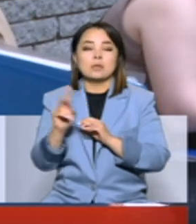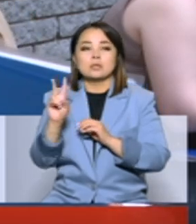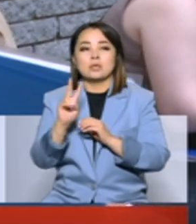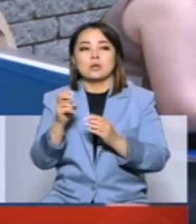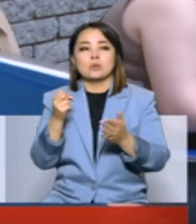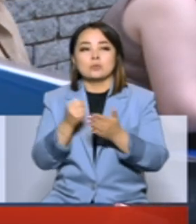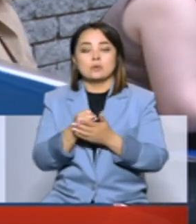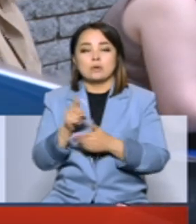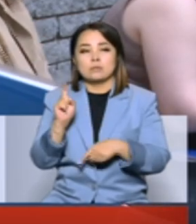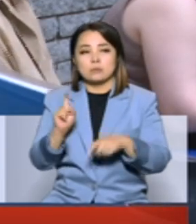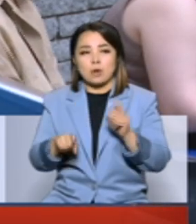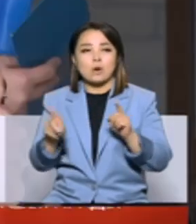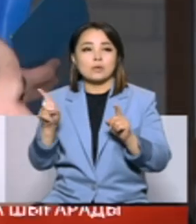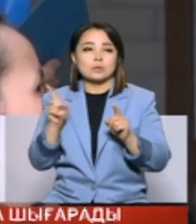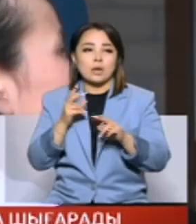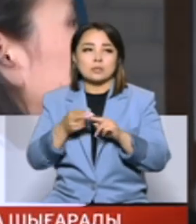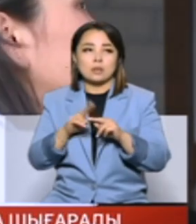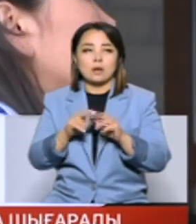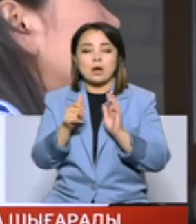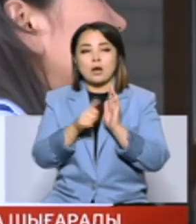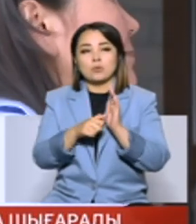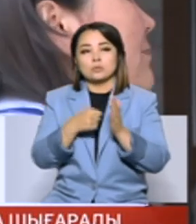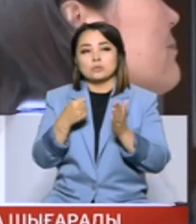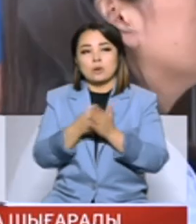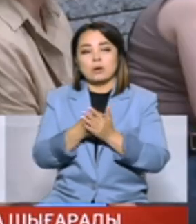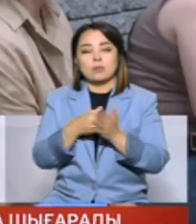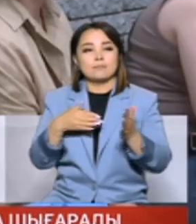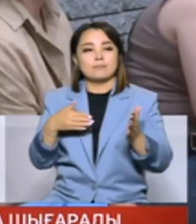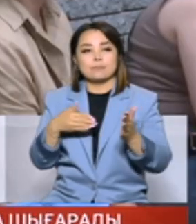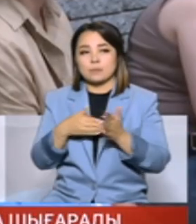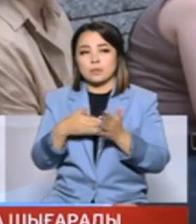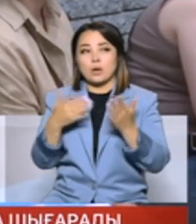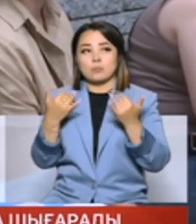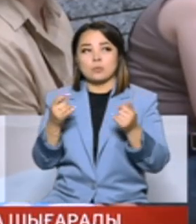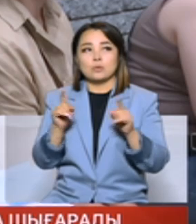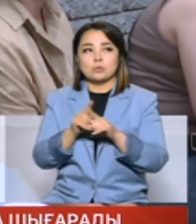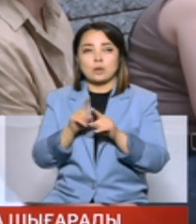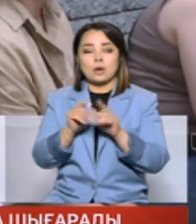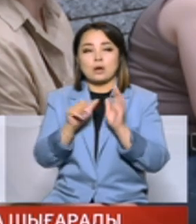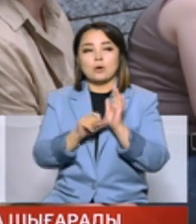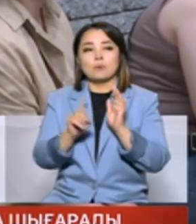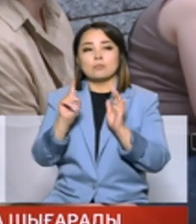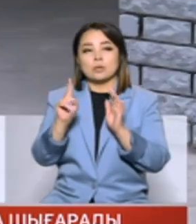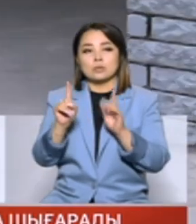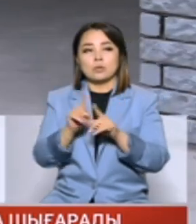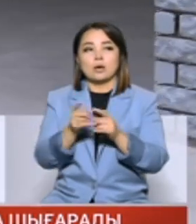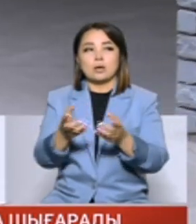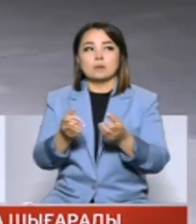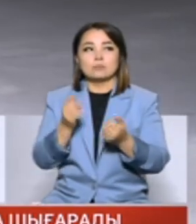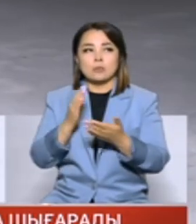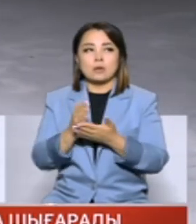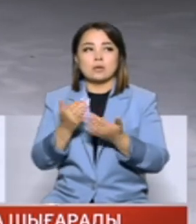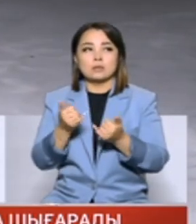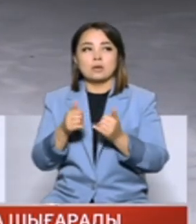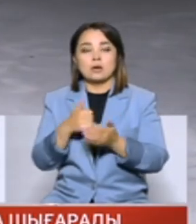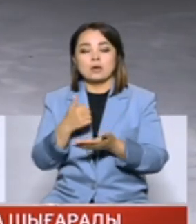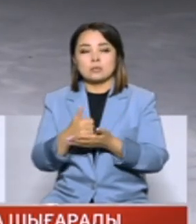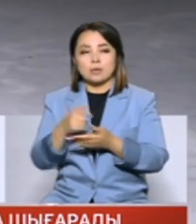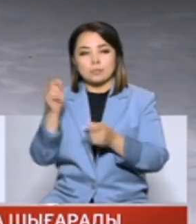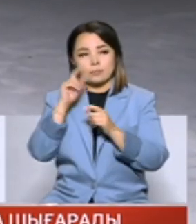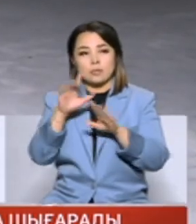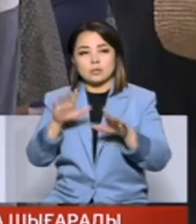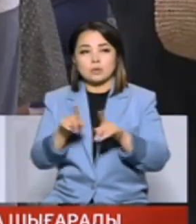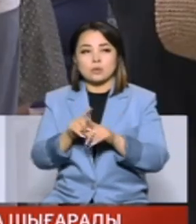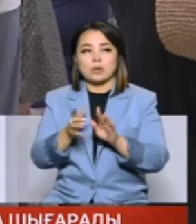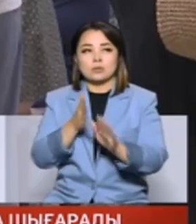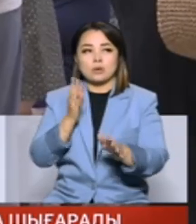2-ге дейін болдым. Содан кейін кетіп қалдым, өйткені 600-ге дейін қабылдады. И бүгіннен бастап 601-ден қабылдап жатыр. Ал қалалық білім басқармасының өкілі